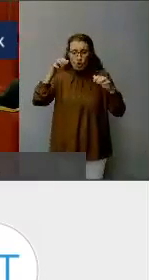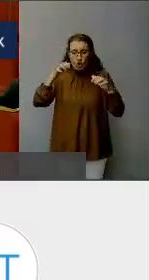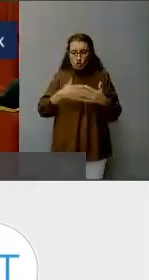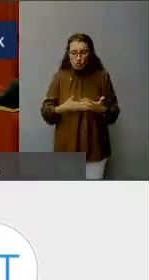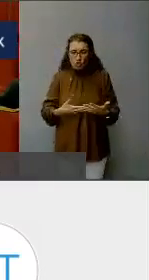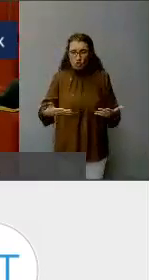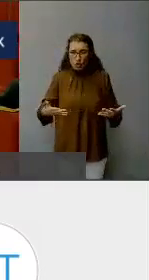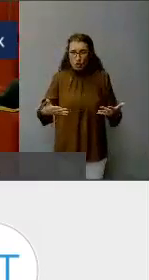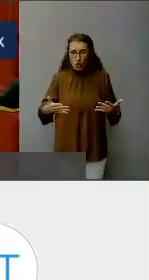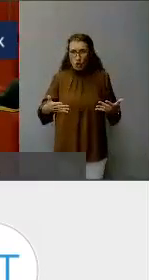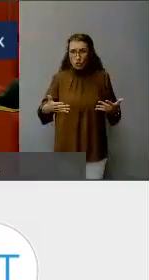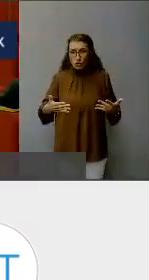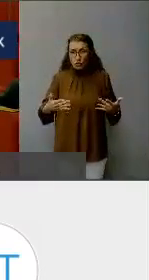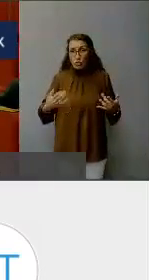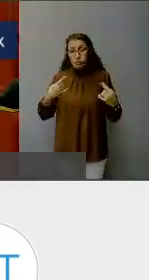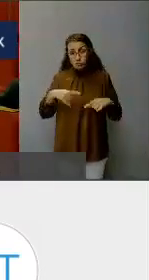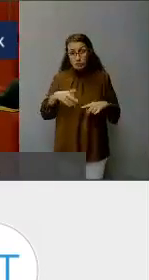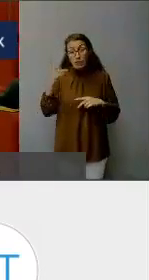ereditato